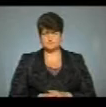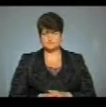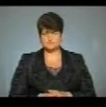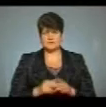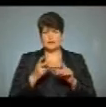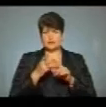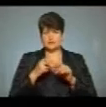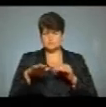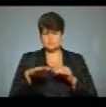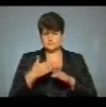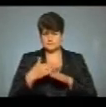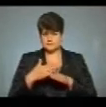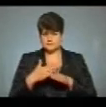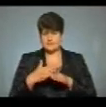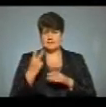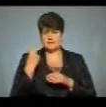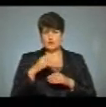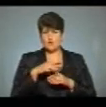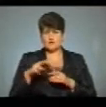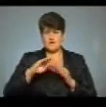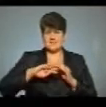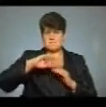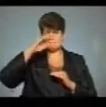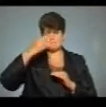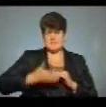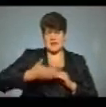На другому етапі учасник долає 2-метровий паркан.